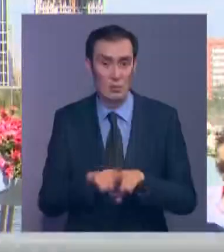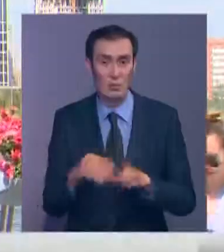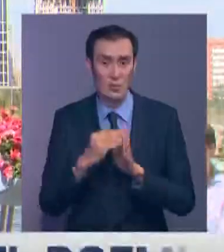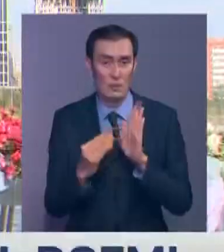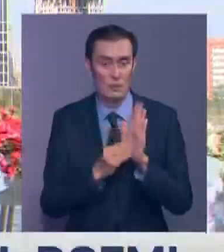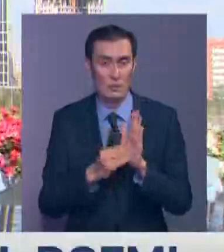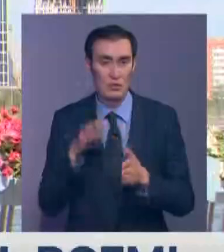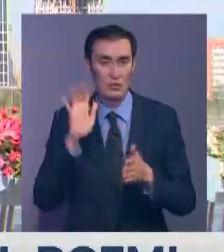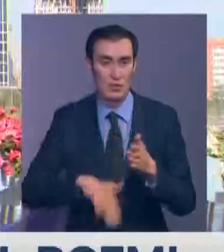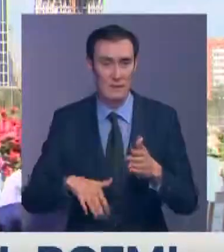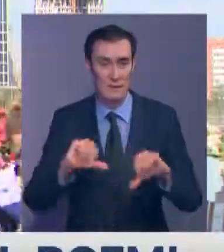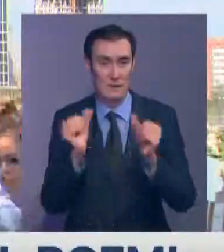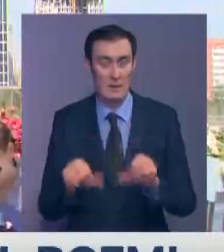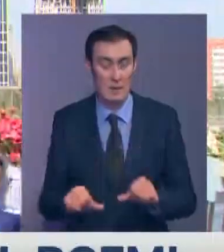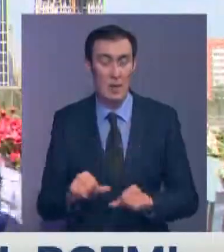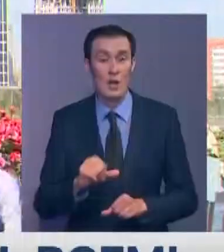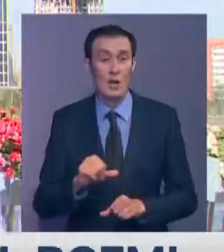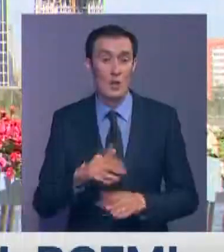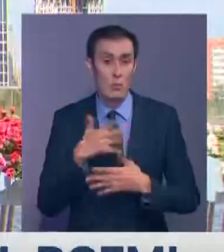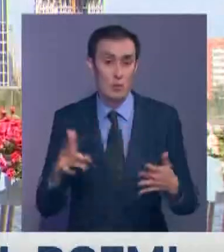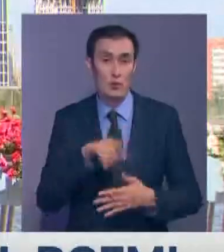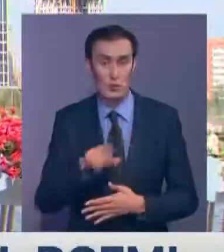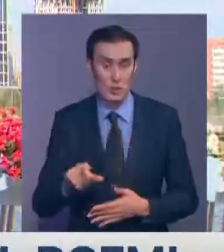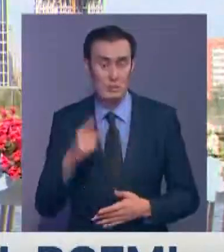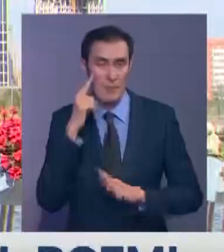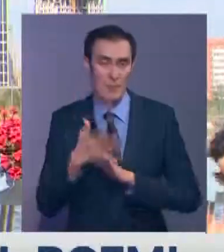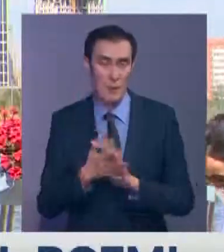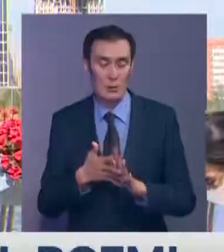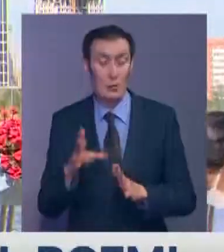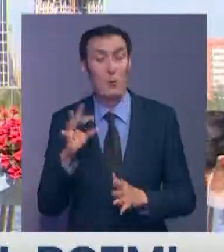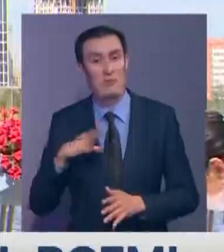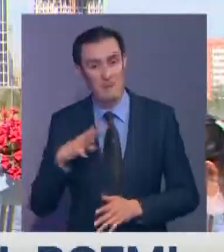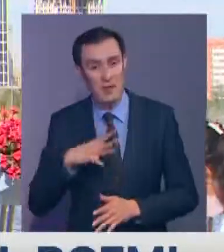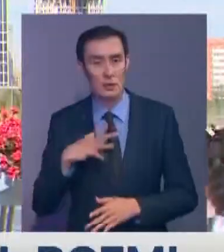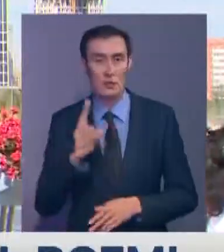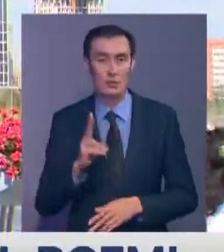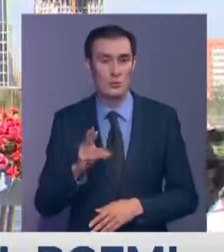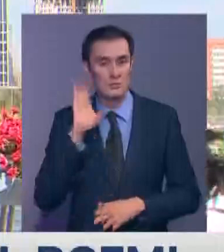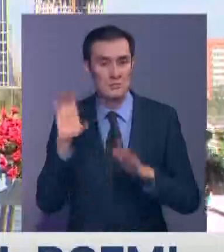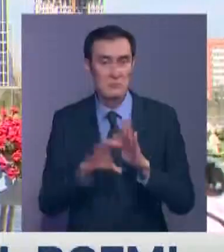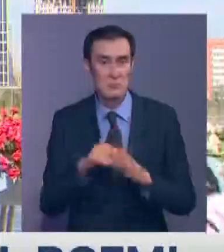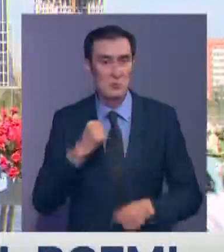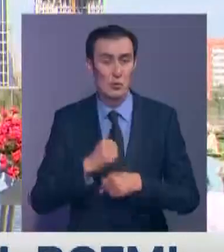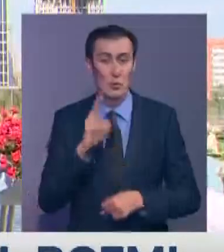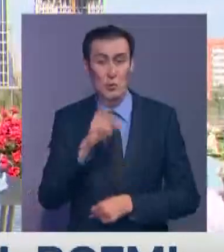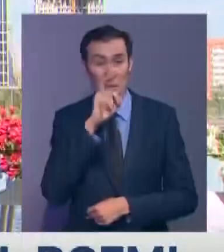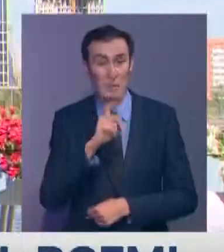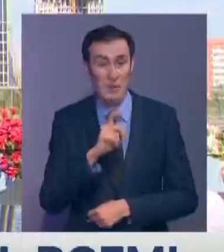составляется. Основная часть граждан реагирует нормально, адекватно. Но если злостные неповиновители, которые не